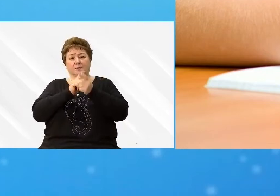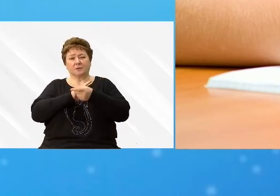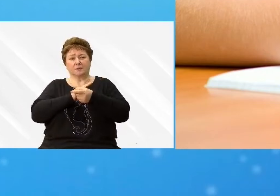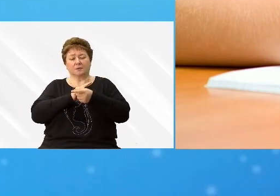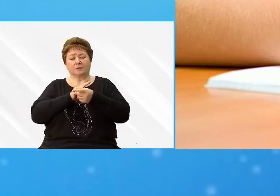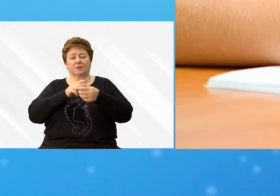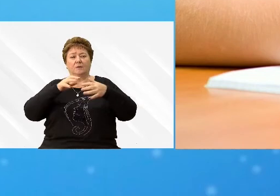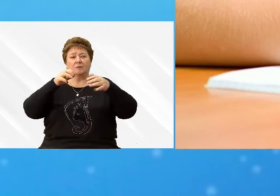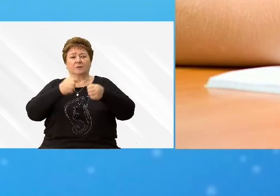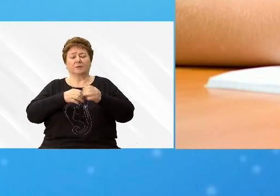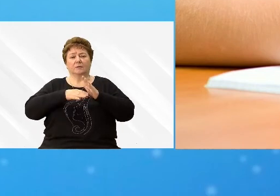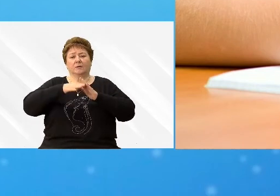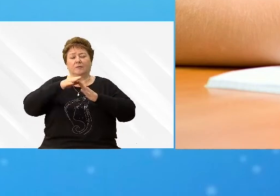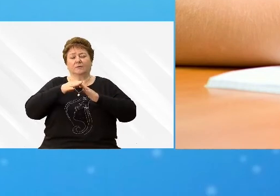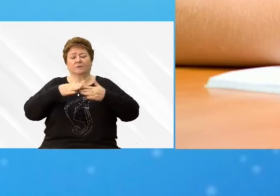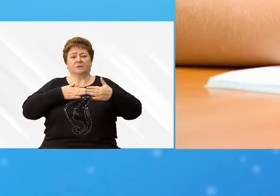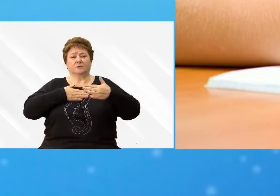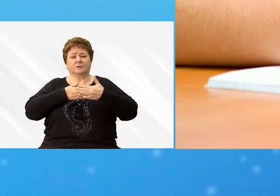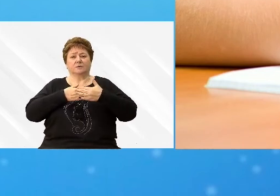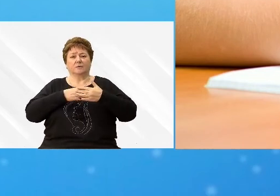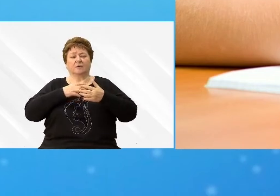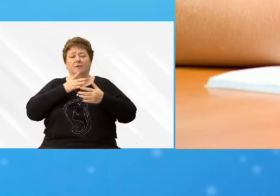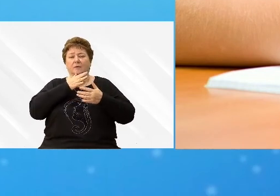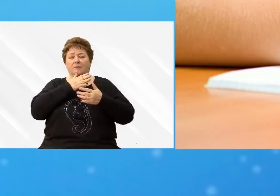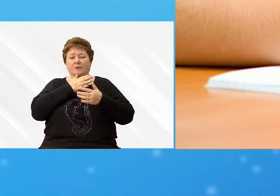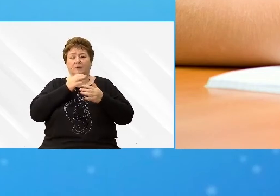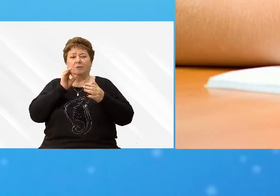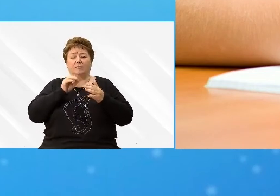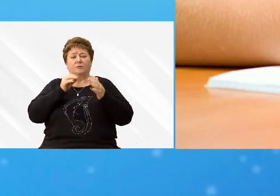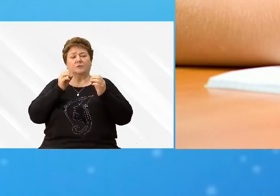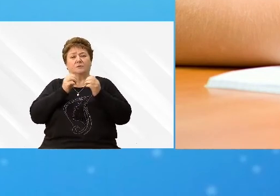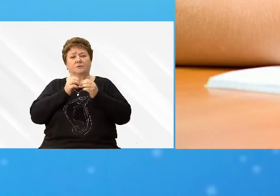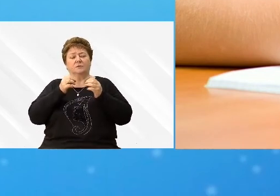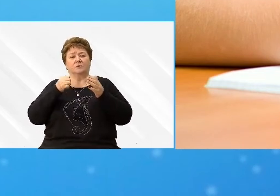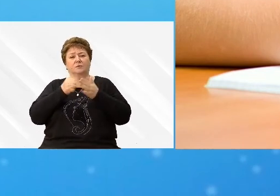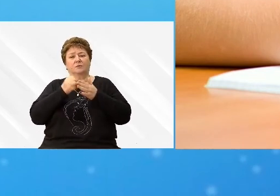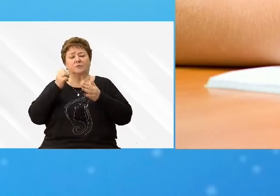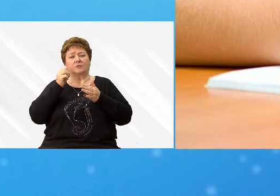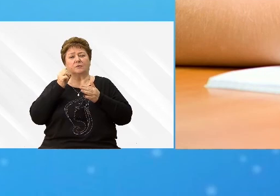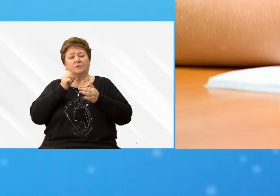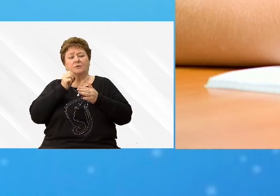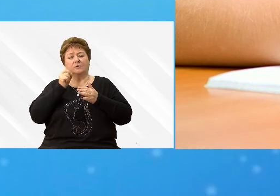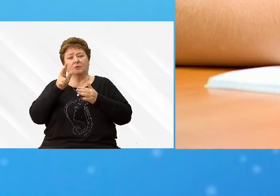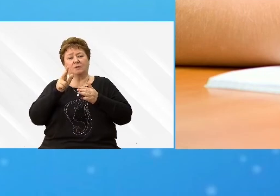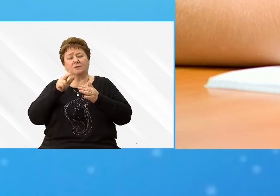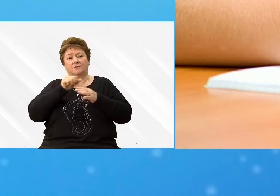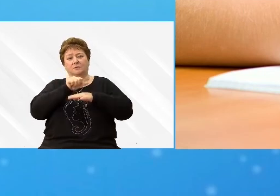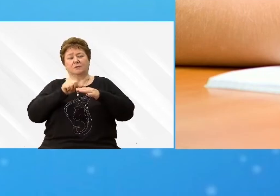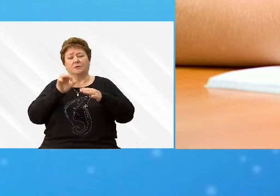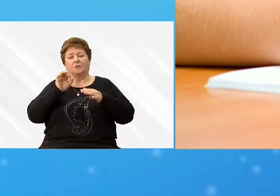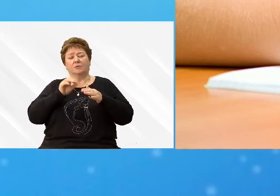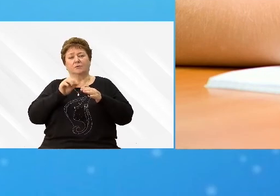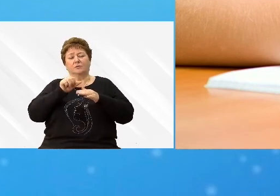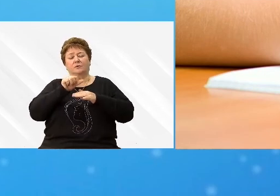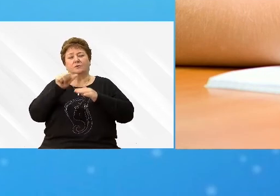достигая наивысшей активности в периоду от 10 до 13 часов и до 16 и